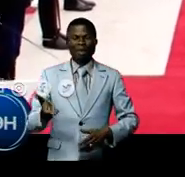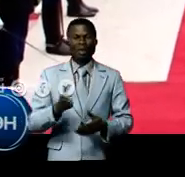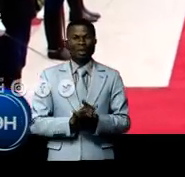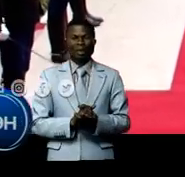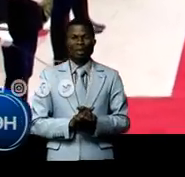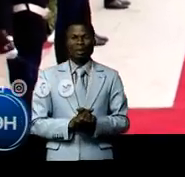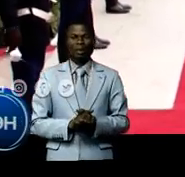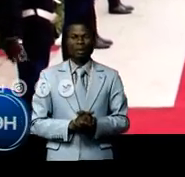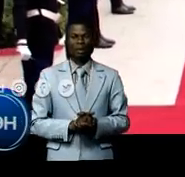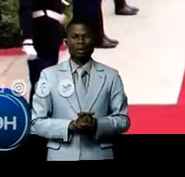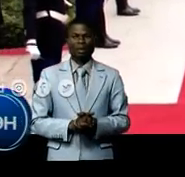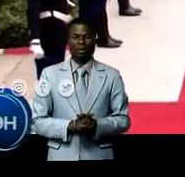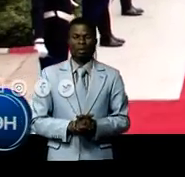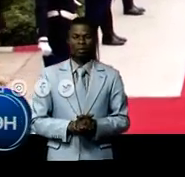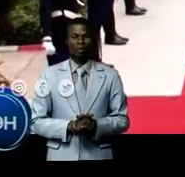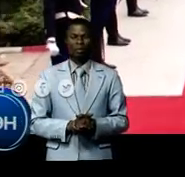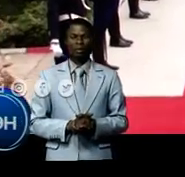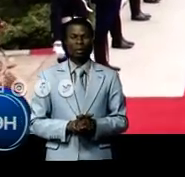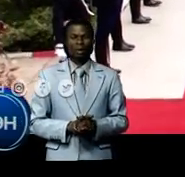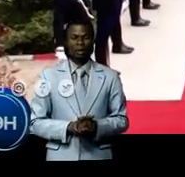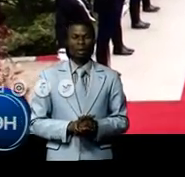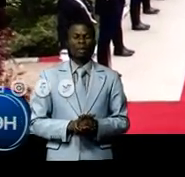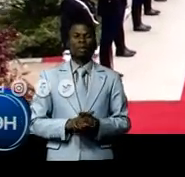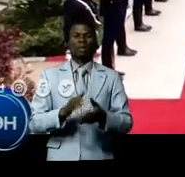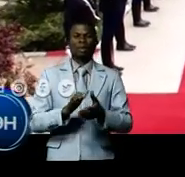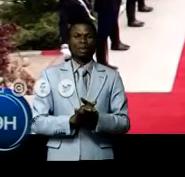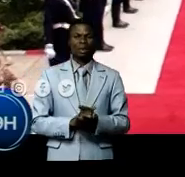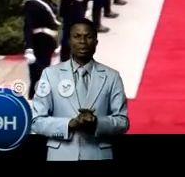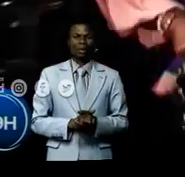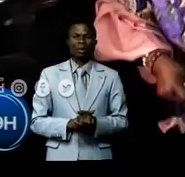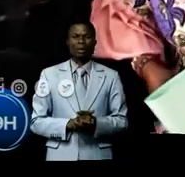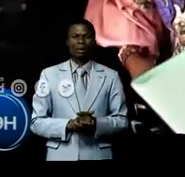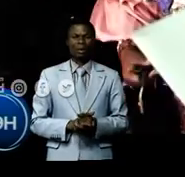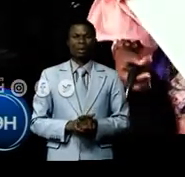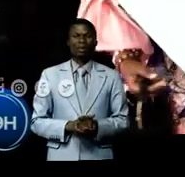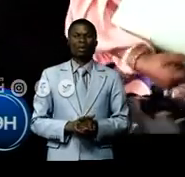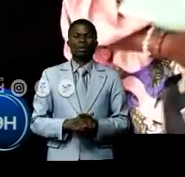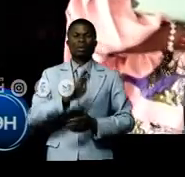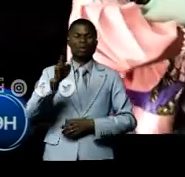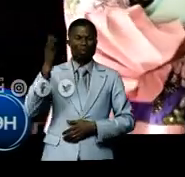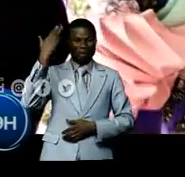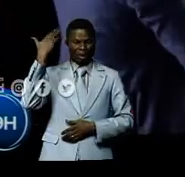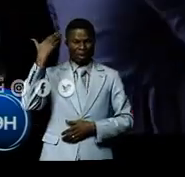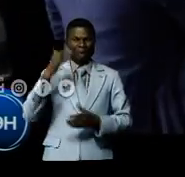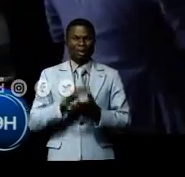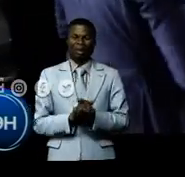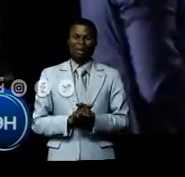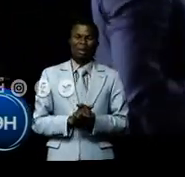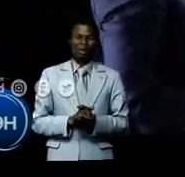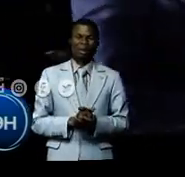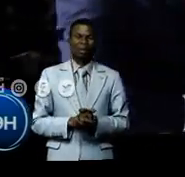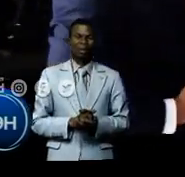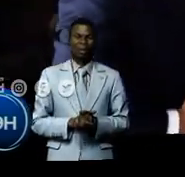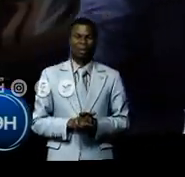planifier, décider et agir au profit de son peuple. Les membres du gouvernement sont le premier à rejoindre la Cité de